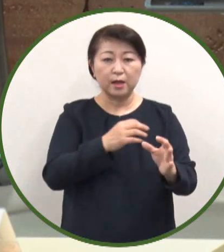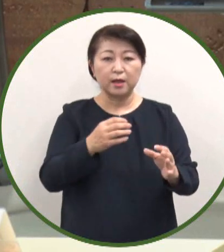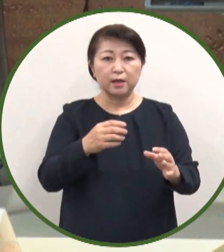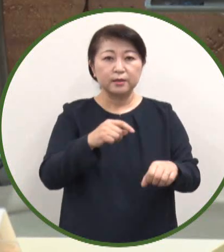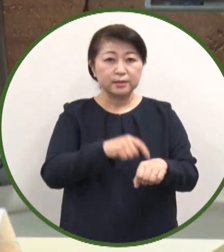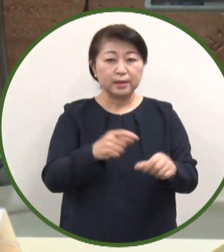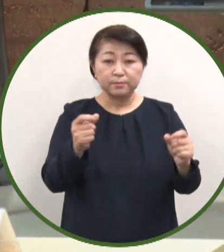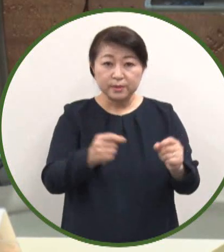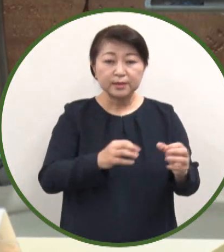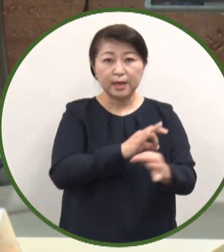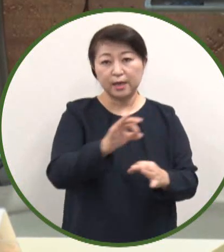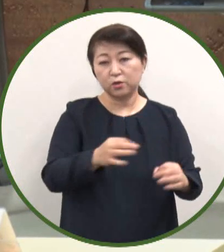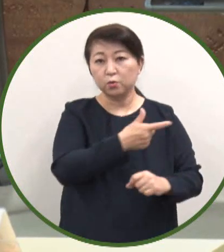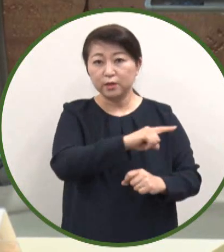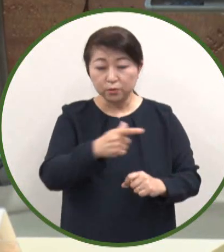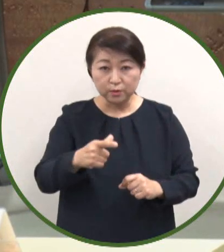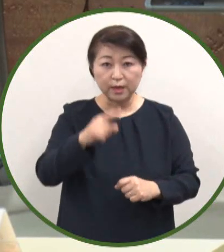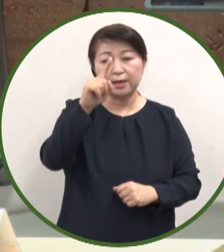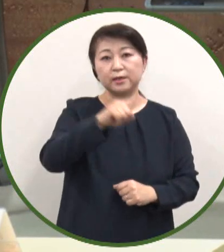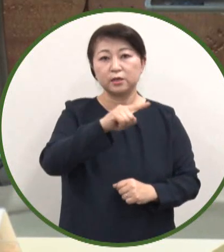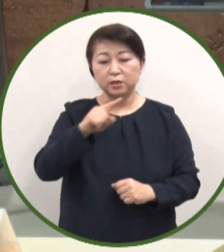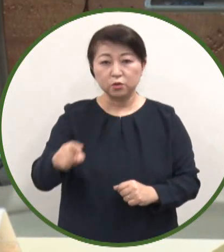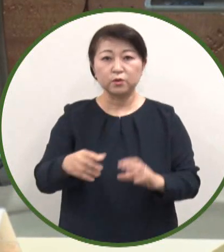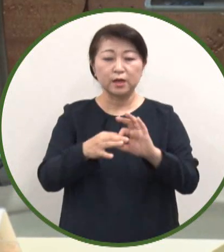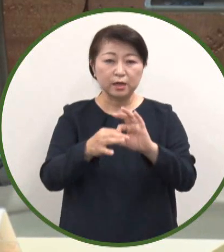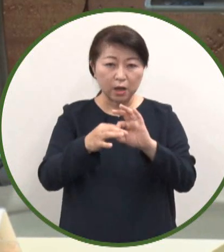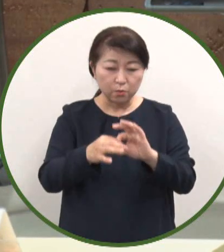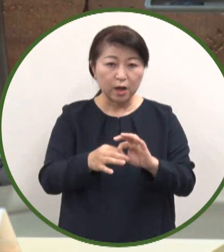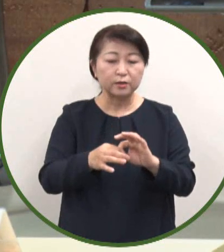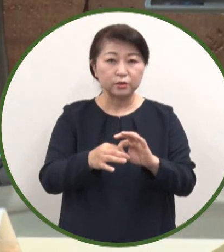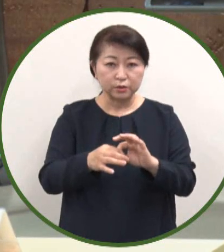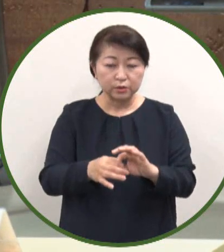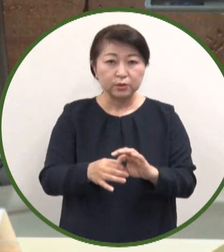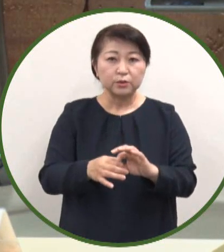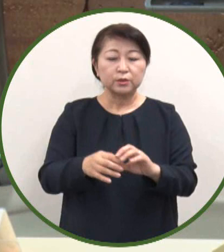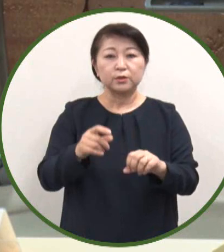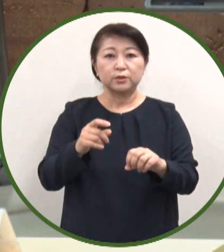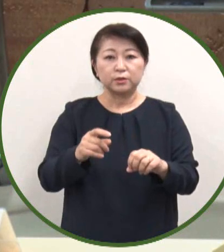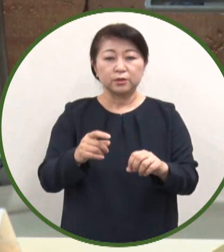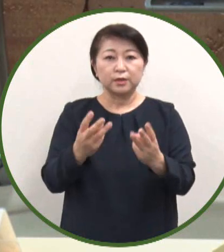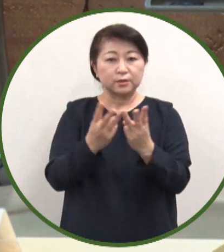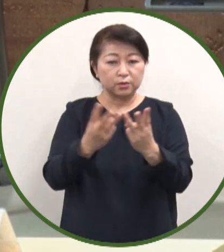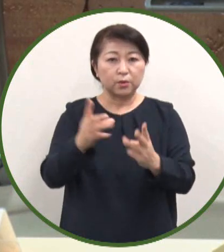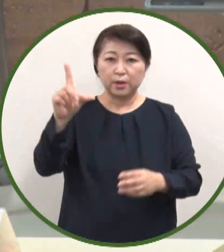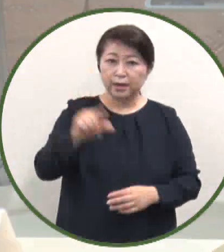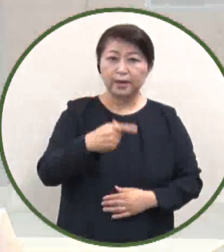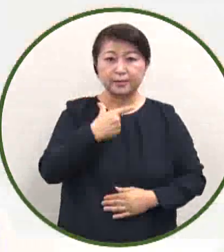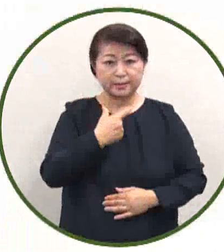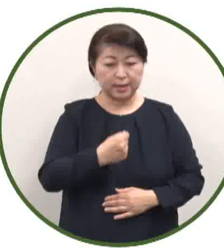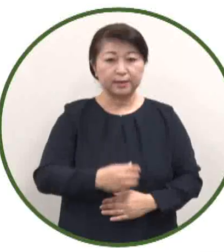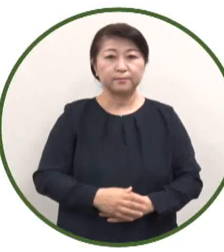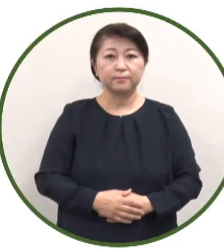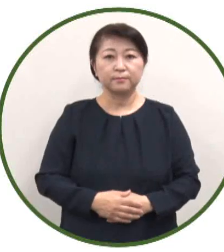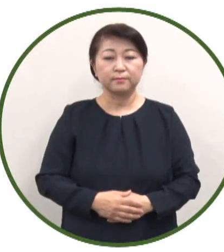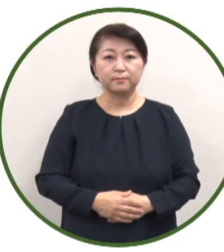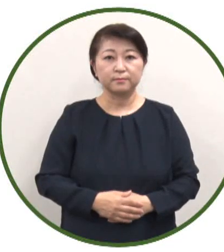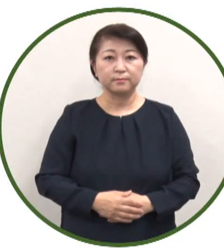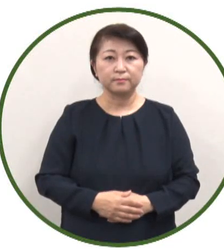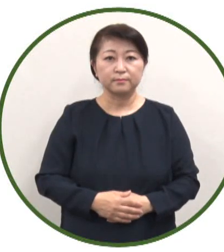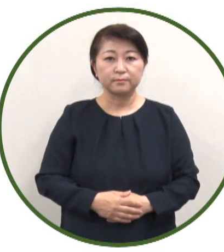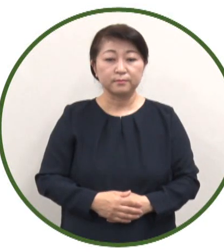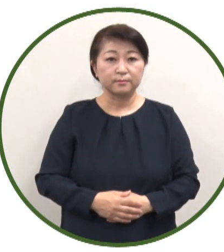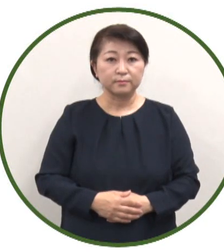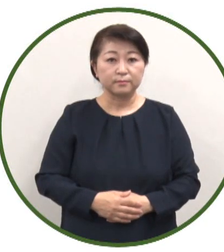関与する人口をコントロールして、これ以上の感染を抑え込む必要があると考えております。こちらがですね、